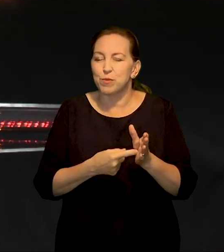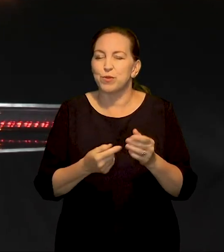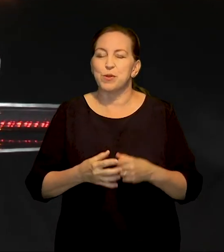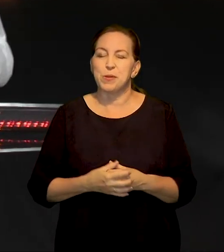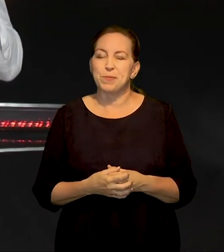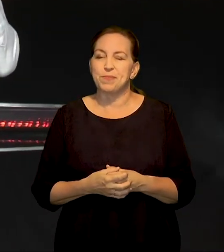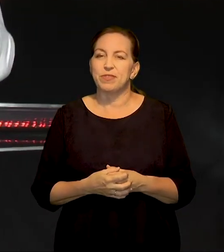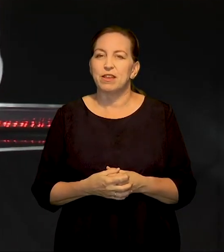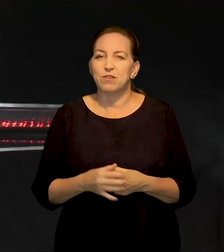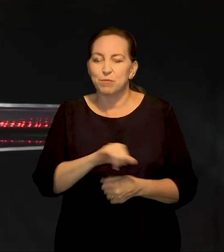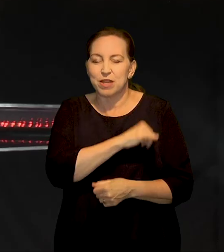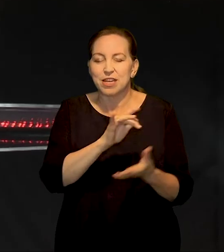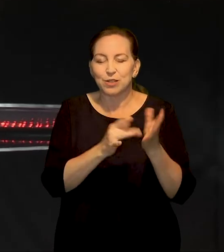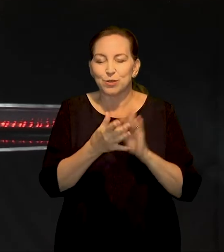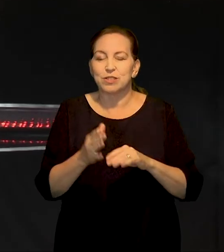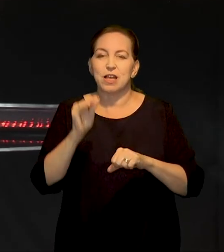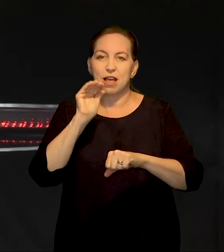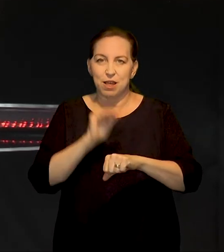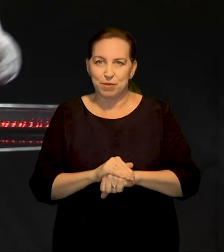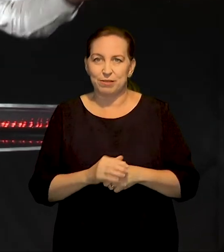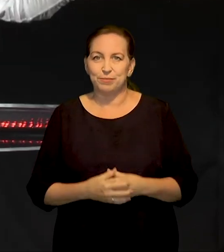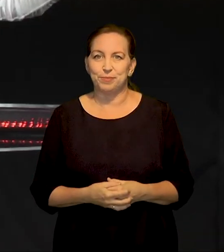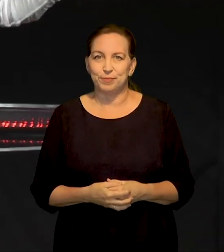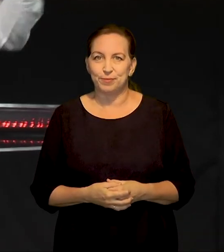Kochani, chcę się modlić.